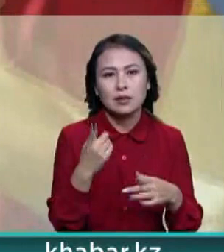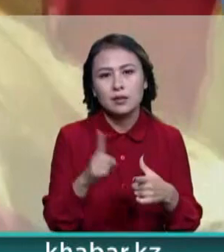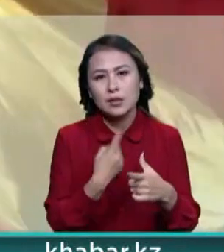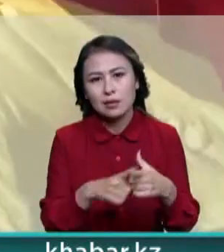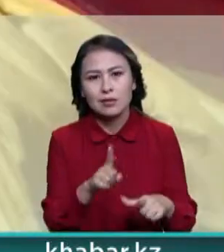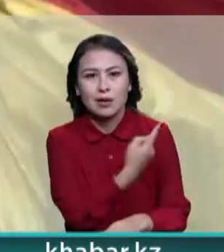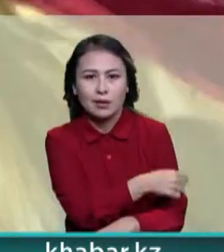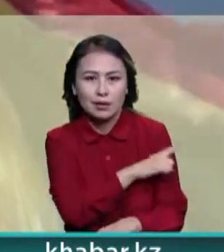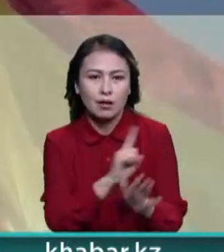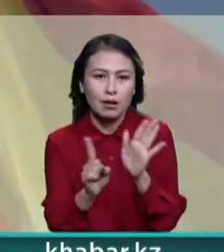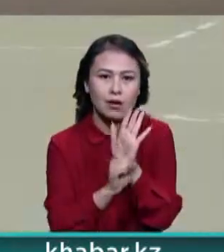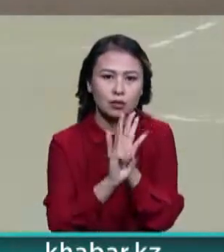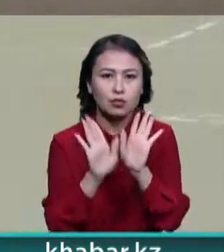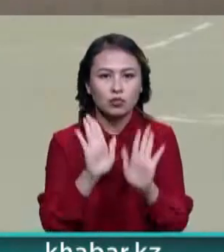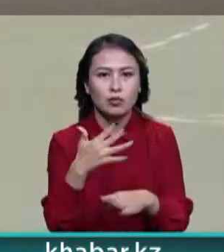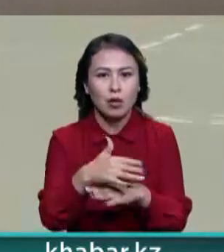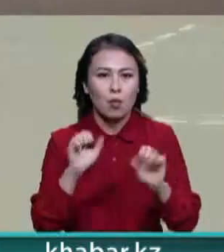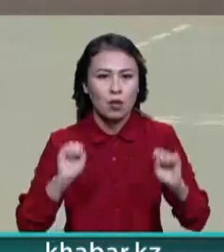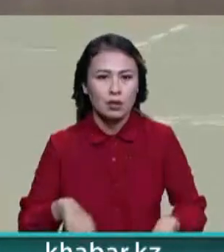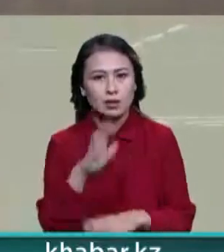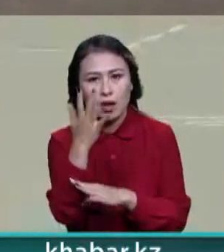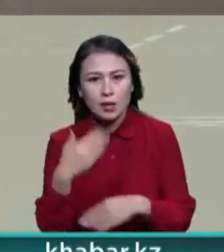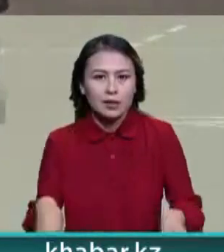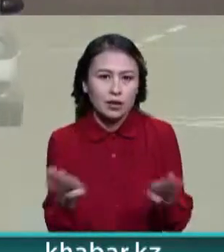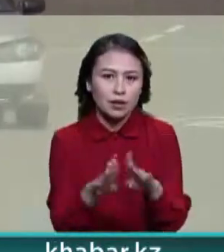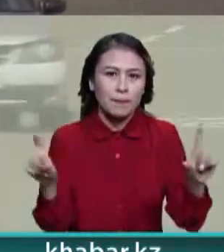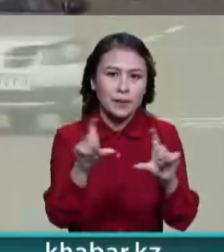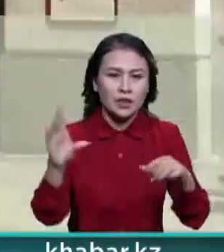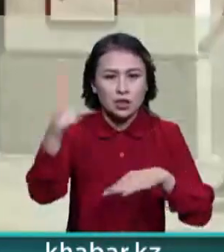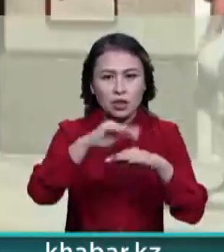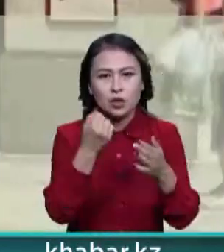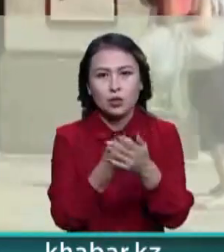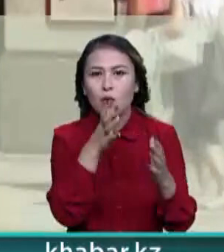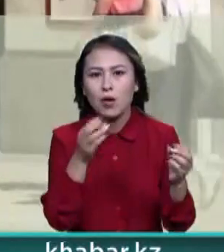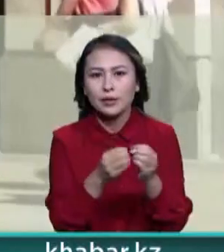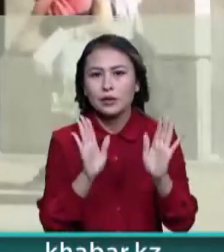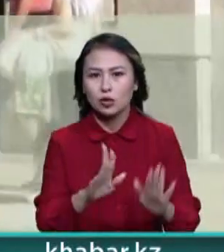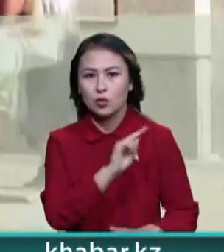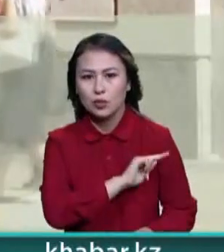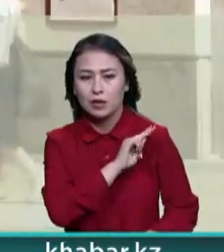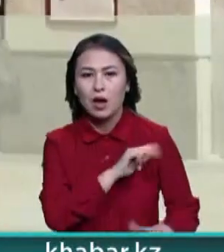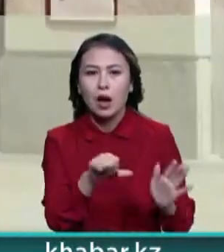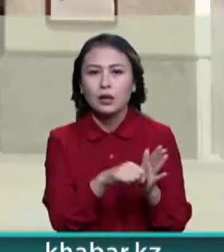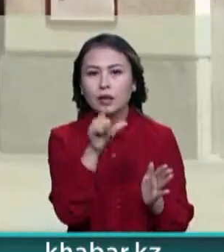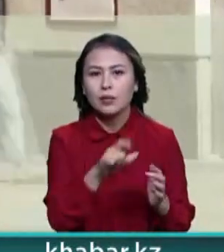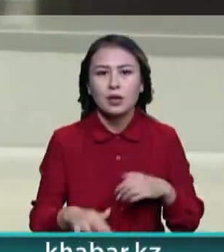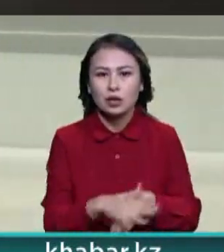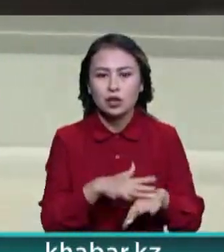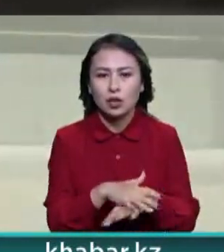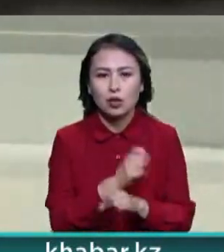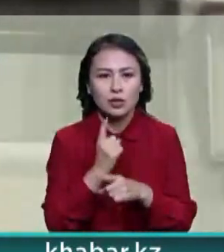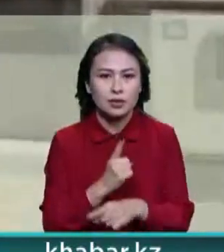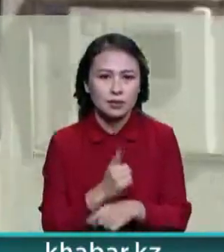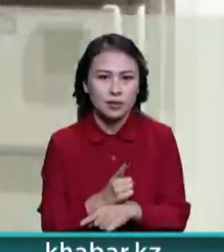немесе дәрігерге қаралу үшін ғана шыға алады. Саябақтары жабылып, дүкендер кешкі сағат 10-ға дейін жұмыс істейді. 6 адамнан